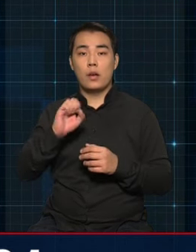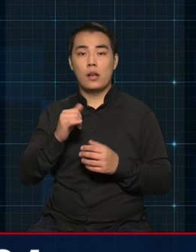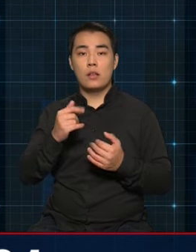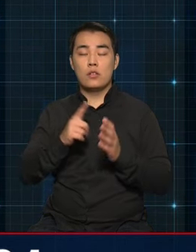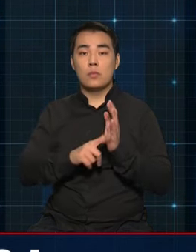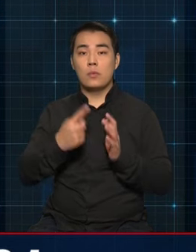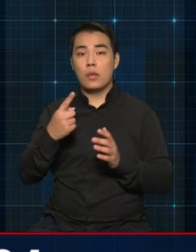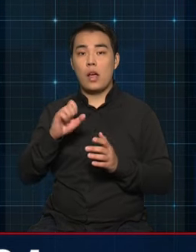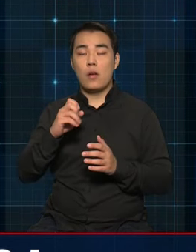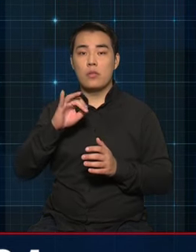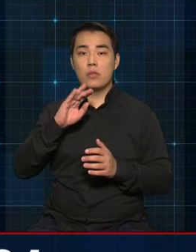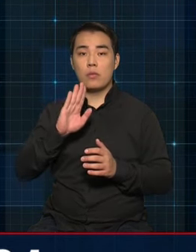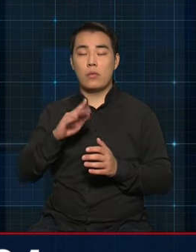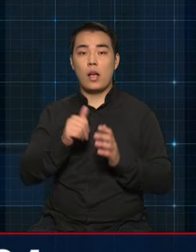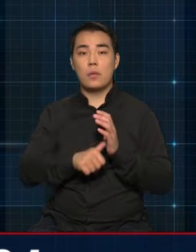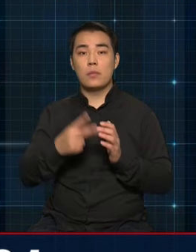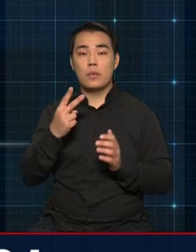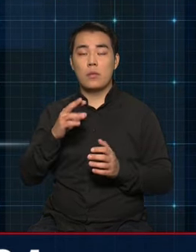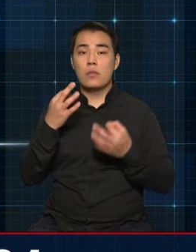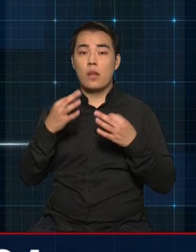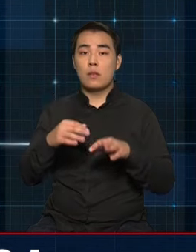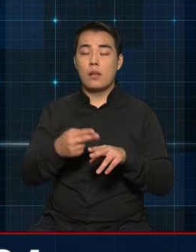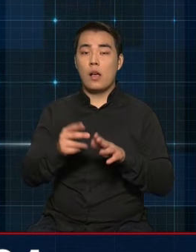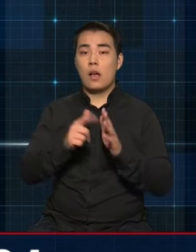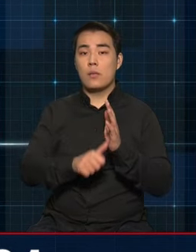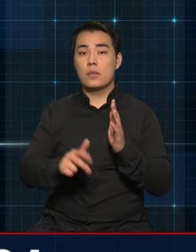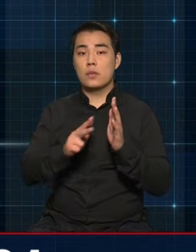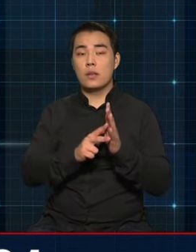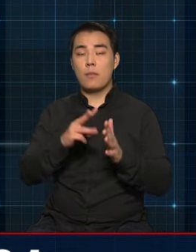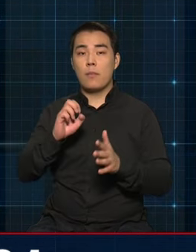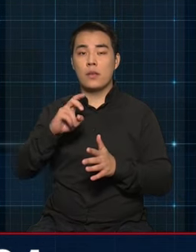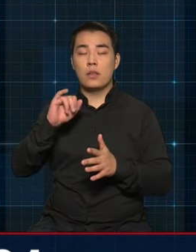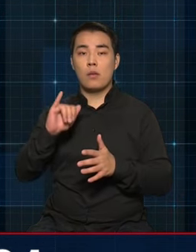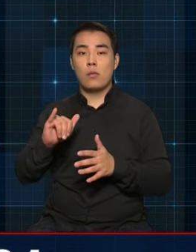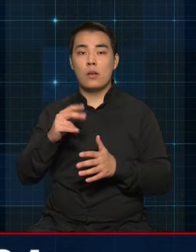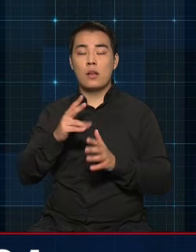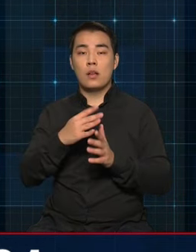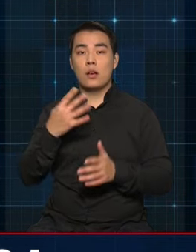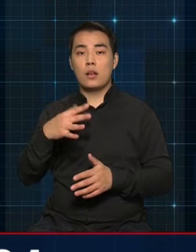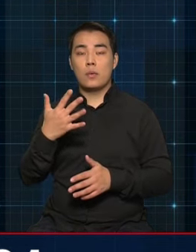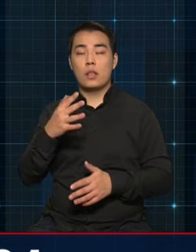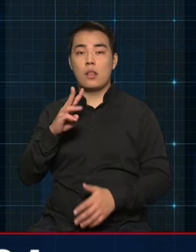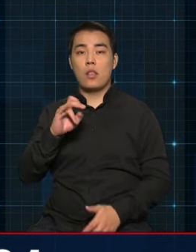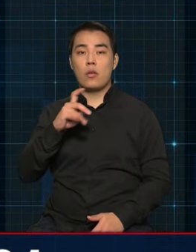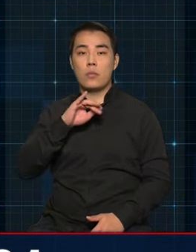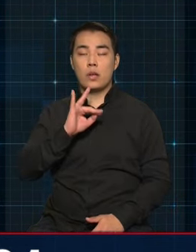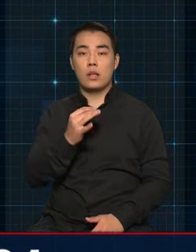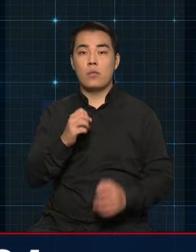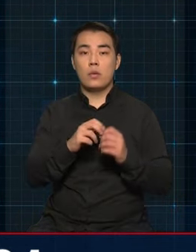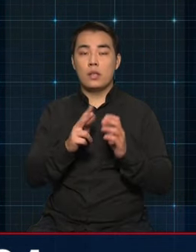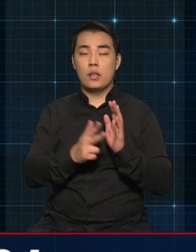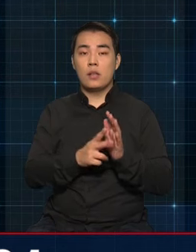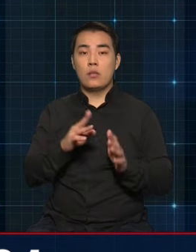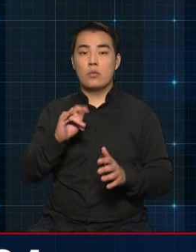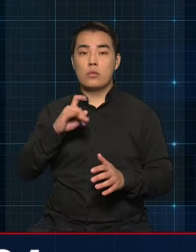ауданында 62, Бостандық ауданында 68, Медеу ауданында 45, Наурызбай ауданында 18,